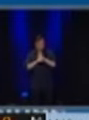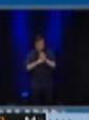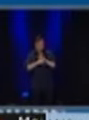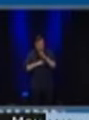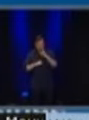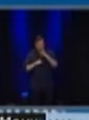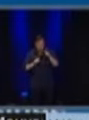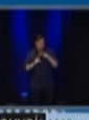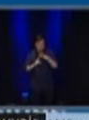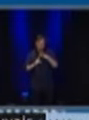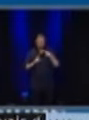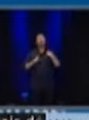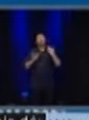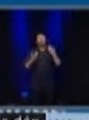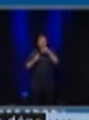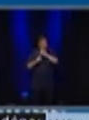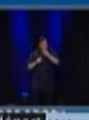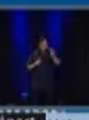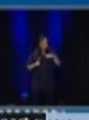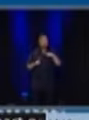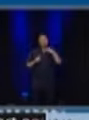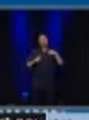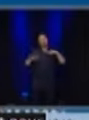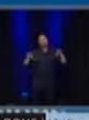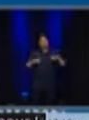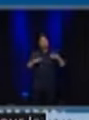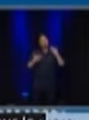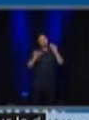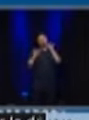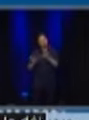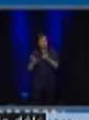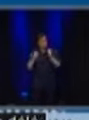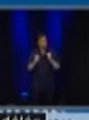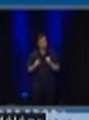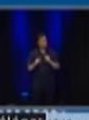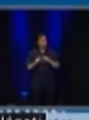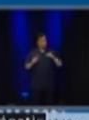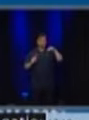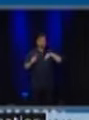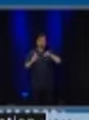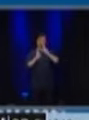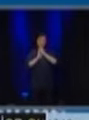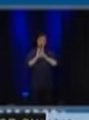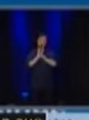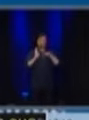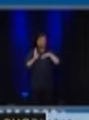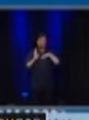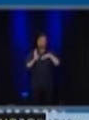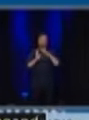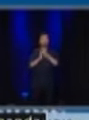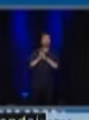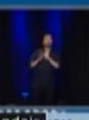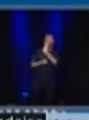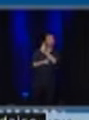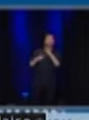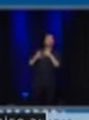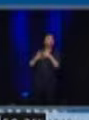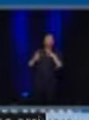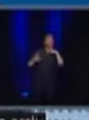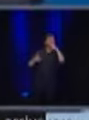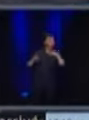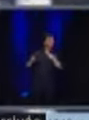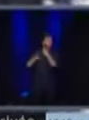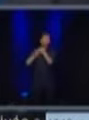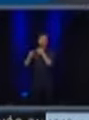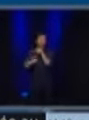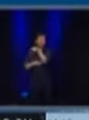faire. Mais nous, on a nos règles, mais on peut pas contrôler les règles, par exemple, des États-Unis. Mais je pense que